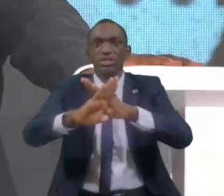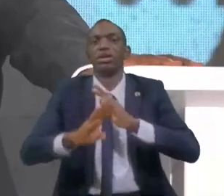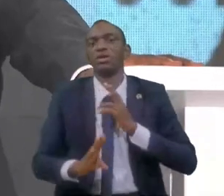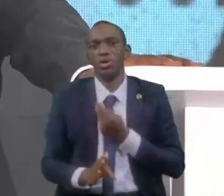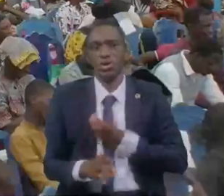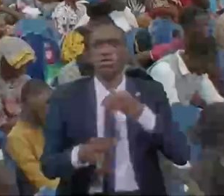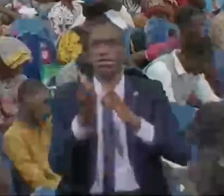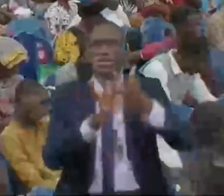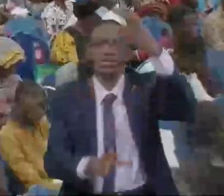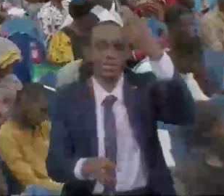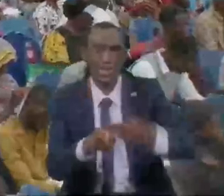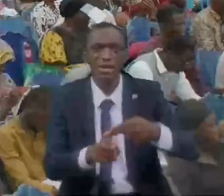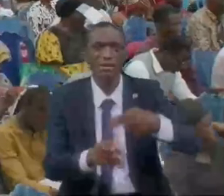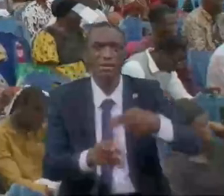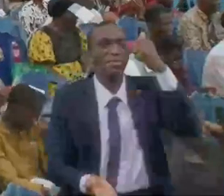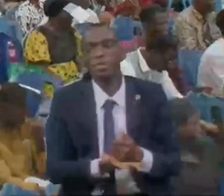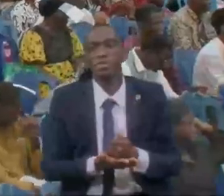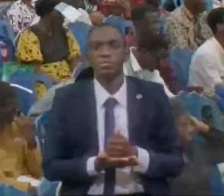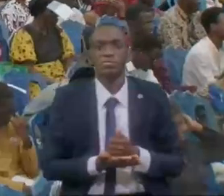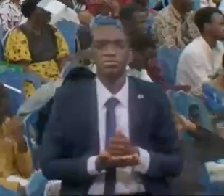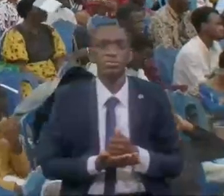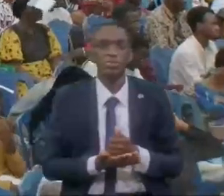nous au nom de Jésus.